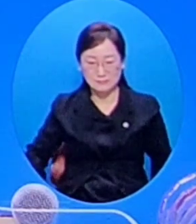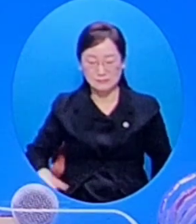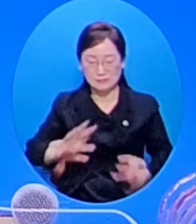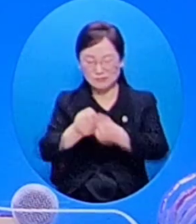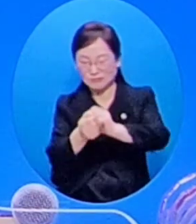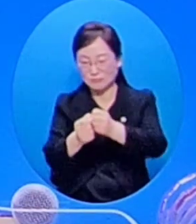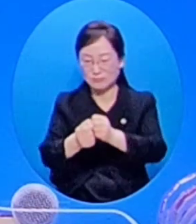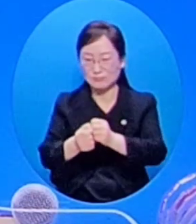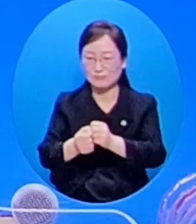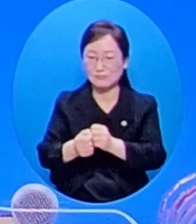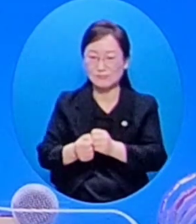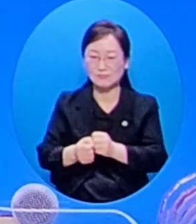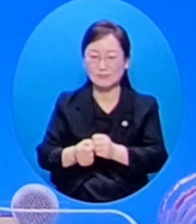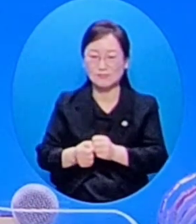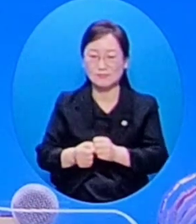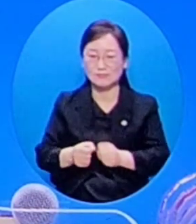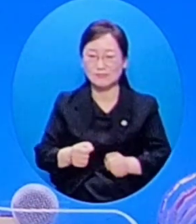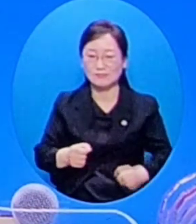구겨가지고